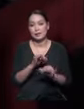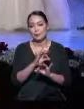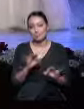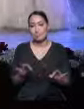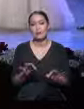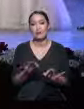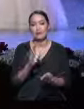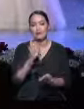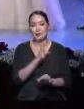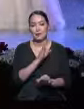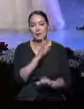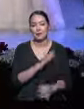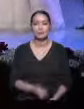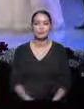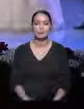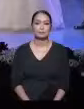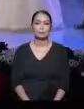дамам.